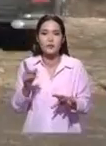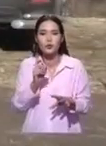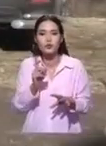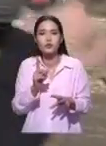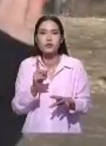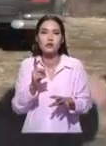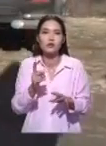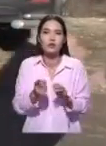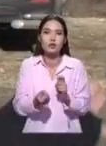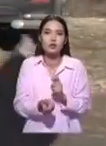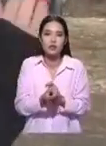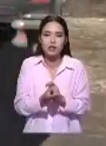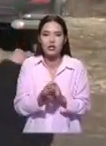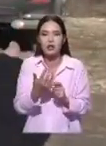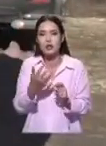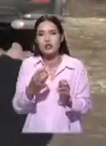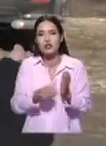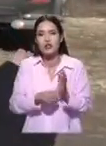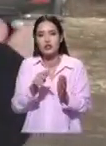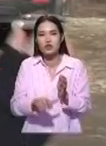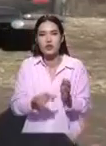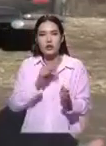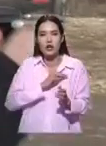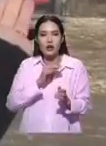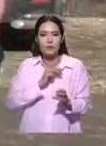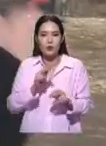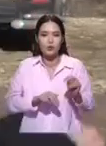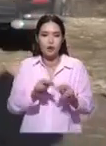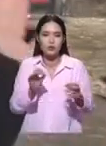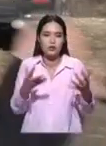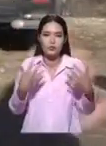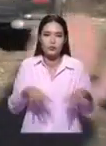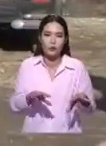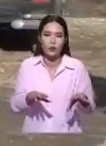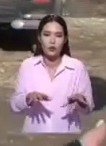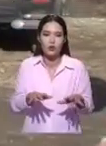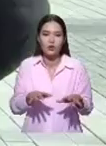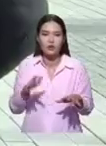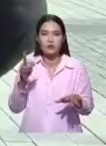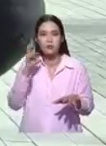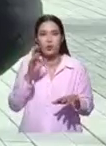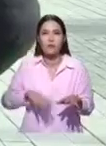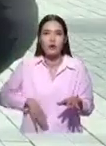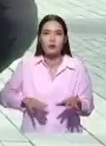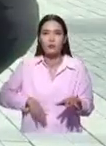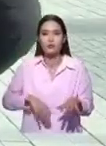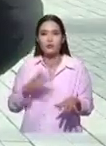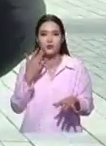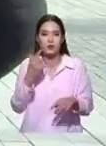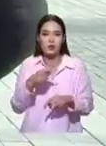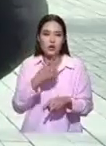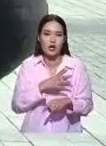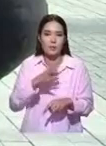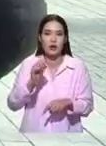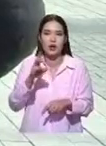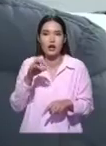вообще не идет. 5-6 человек работают на стройке, и все. И нас кормят завтраками. В Акимате говорят, что в ноябре